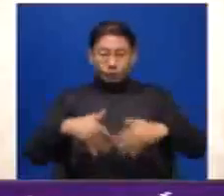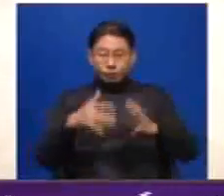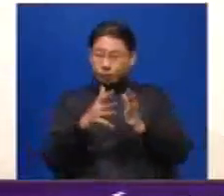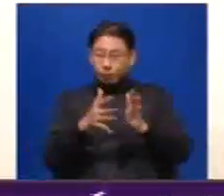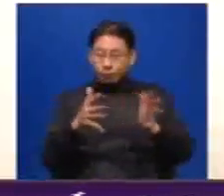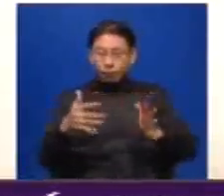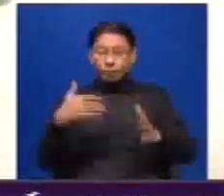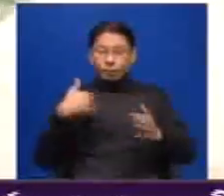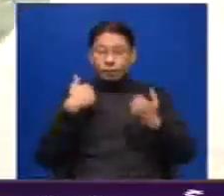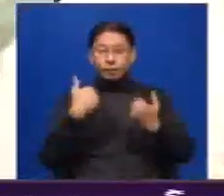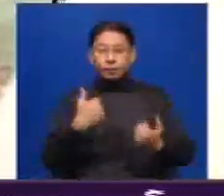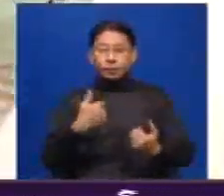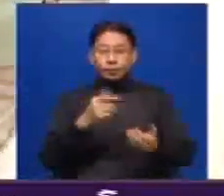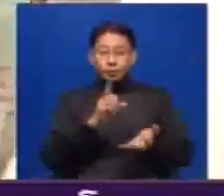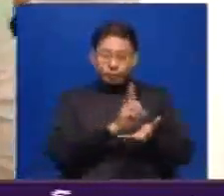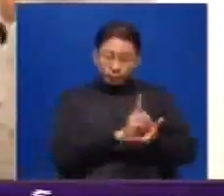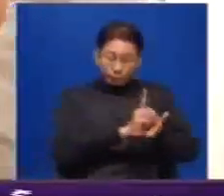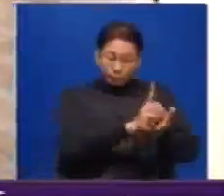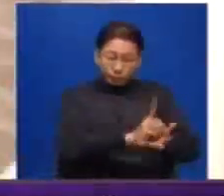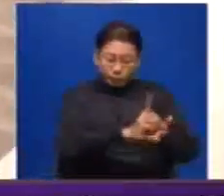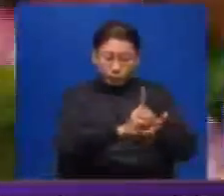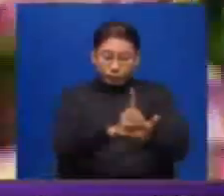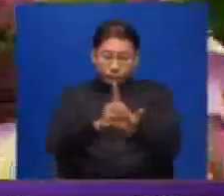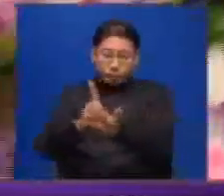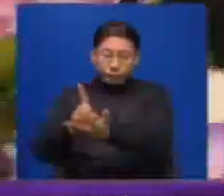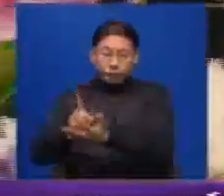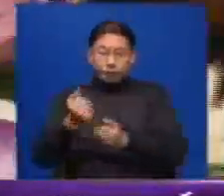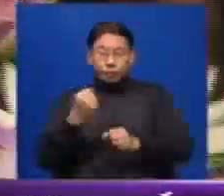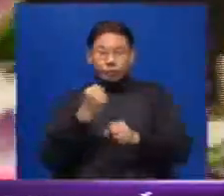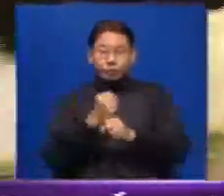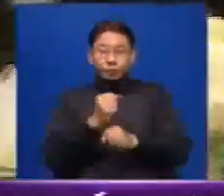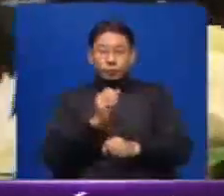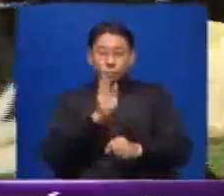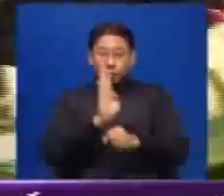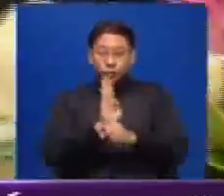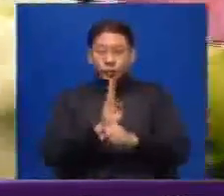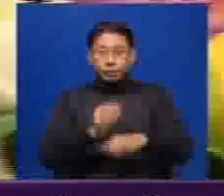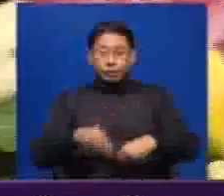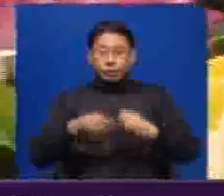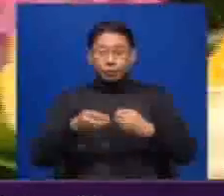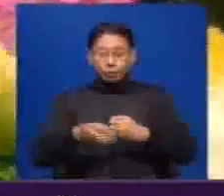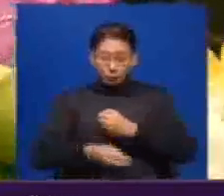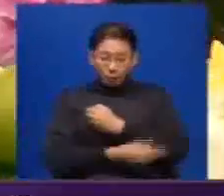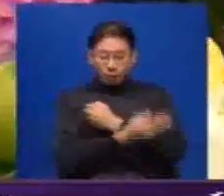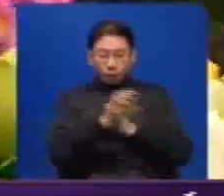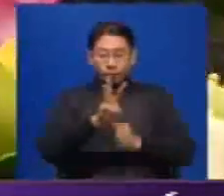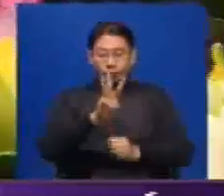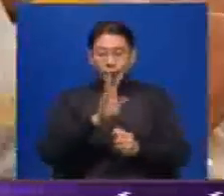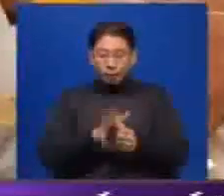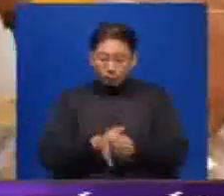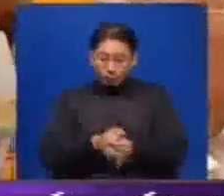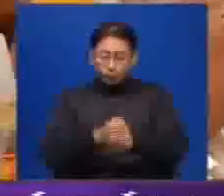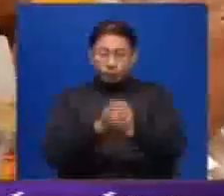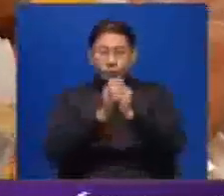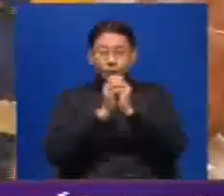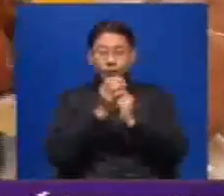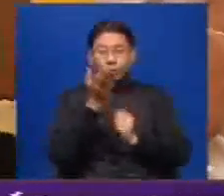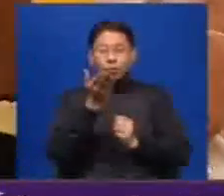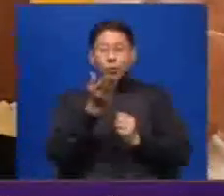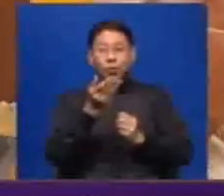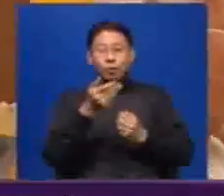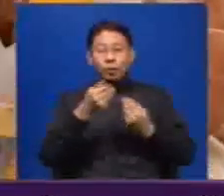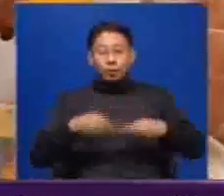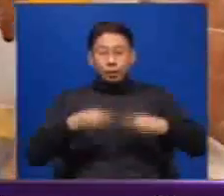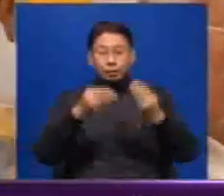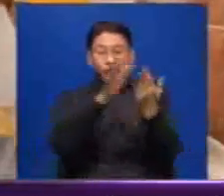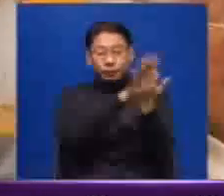จึงถือโอกาสนี้ลอยประทีปเพื่อบูชาคุณพระศรีรัตนตรัยเนื่องในวันวิสาขบูชาพร้อมขอพรให้ประเทศไทยเกิ